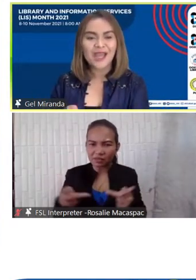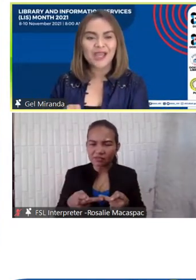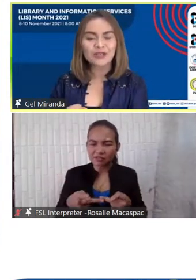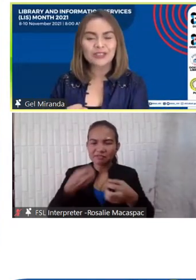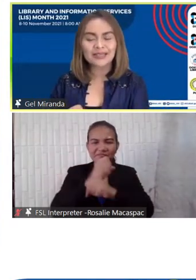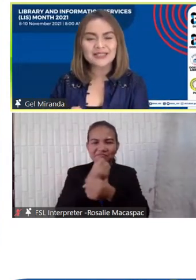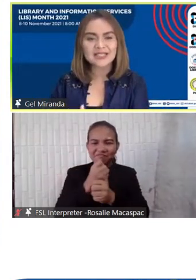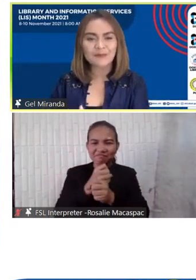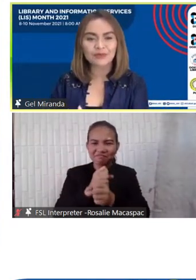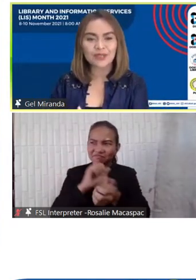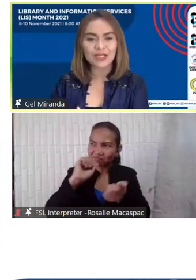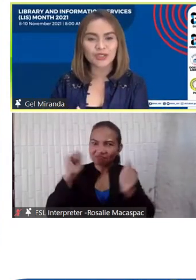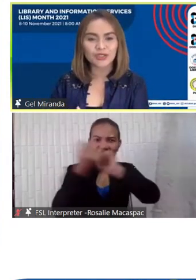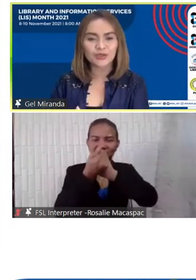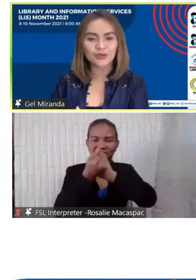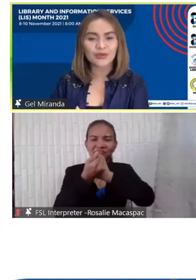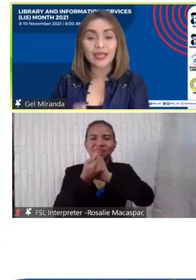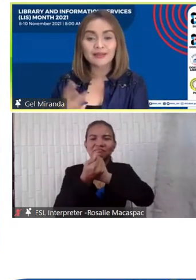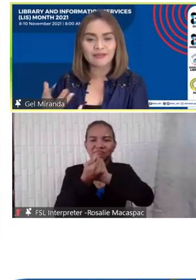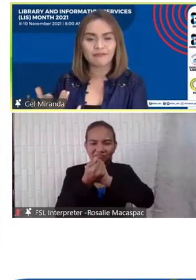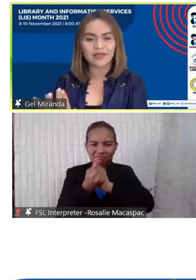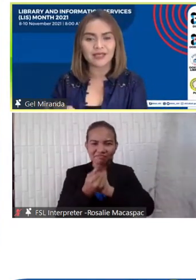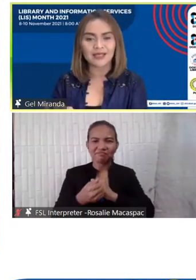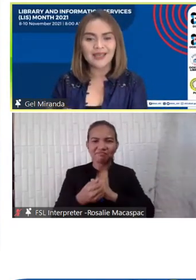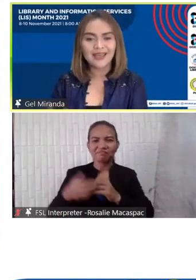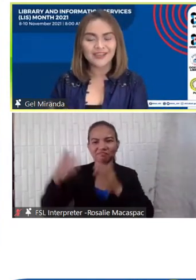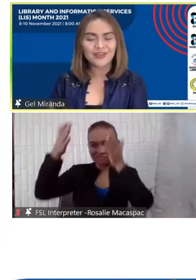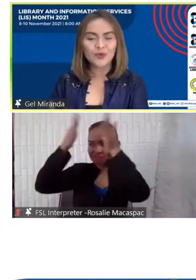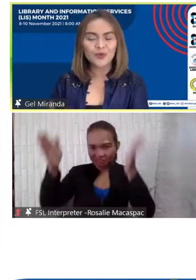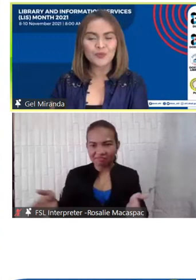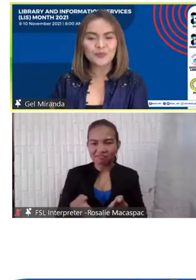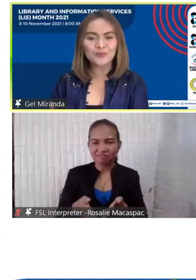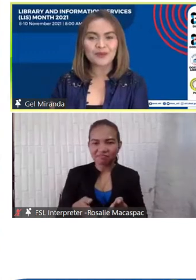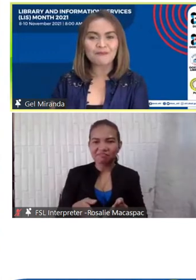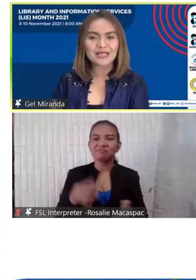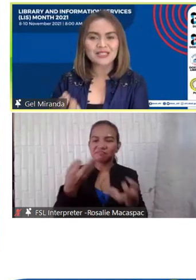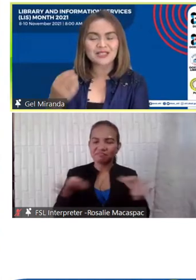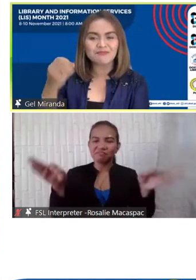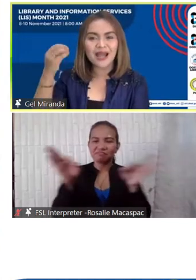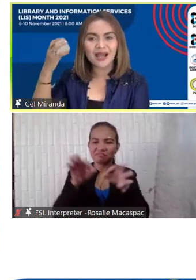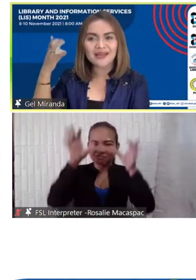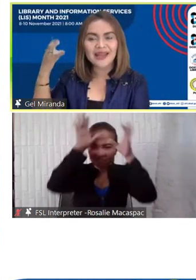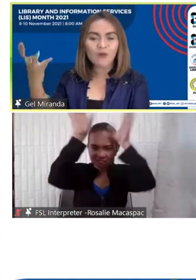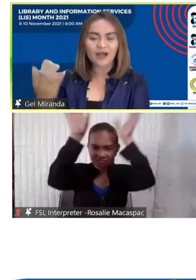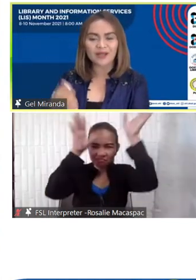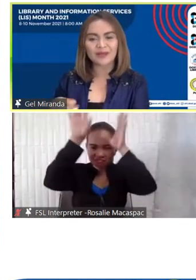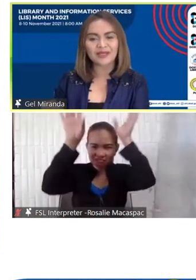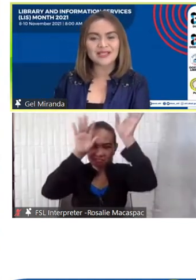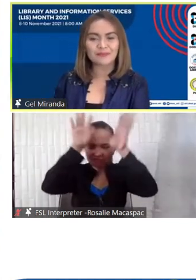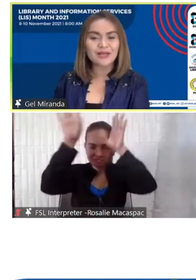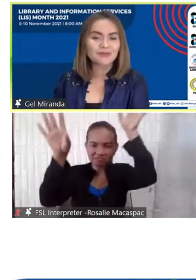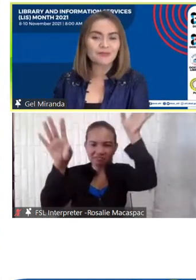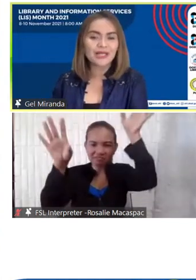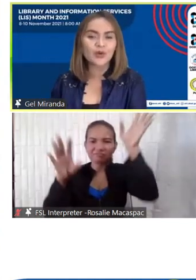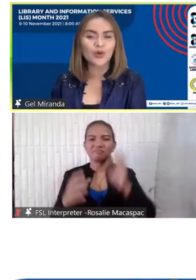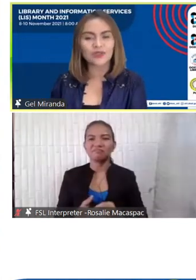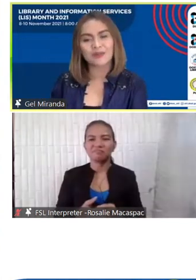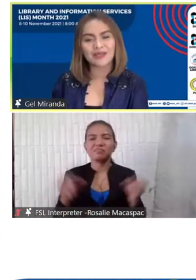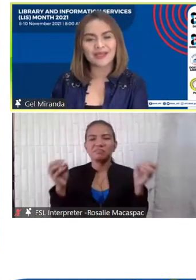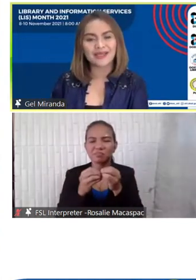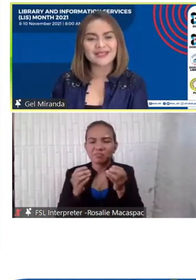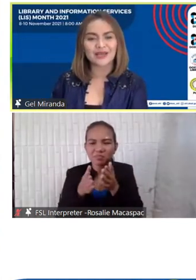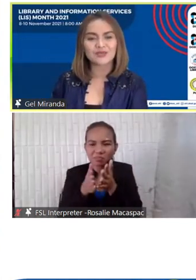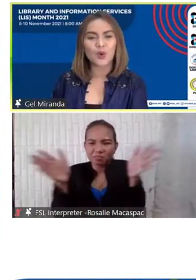ba? Importante sa isang production yung creativity, yung mas malawak na pag-iisip, mas malikot